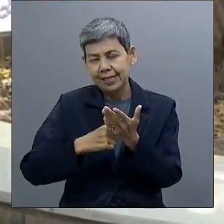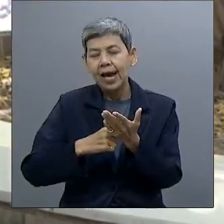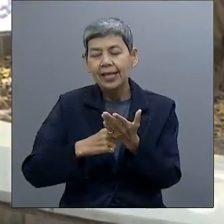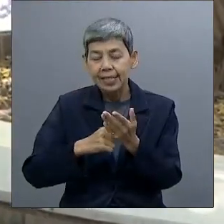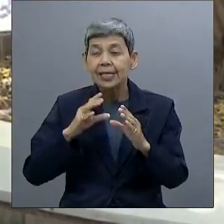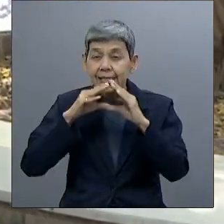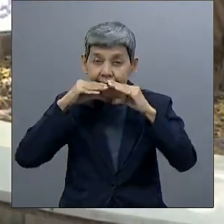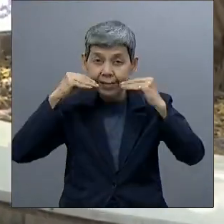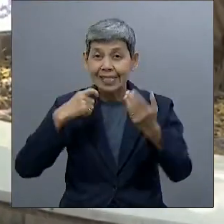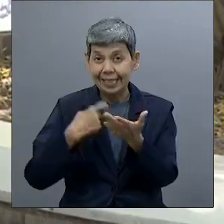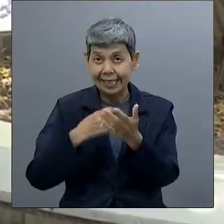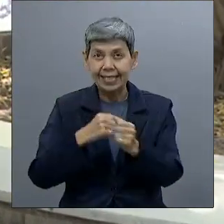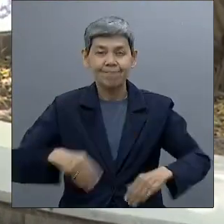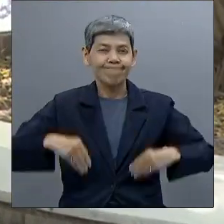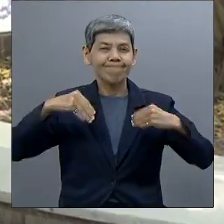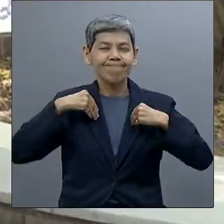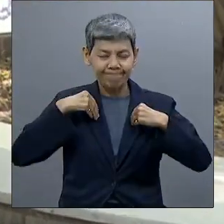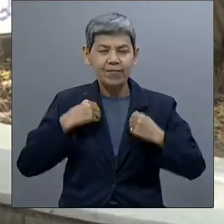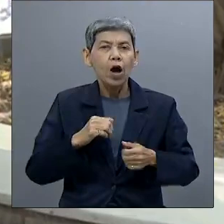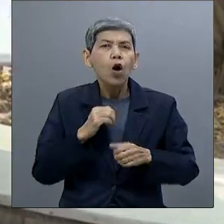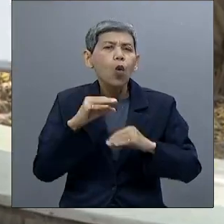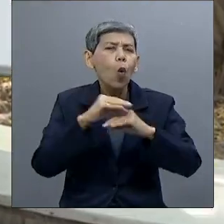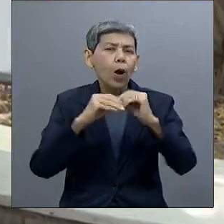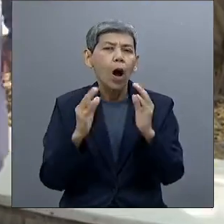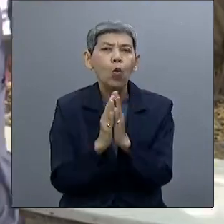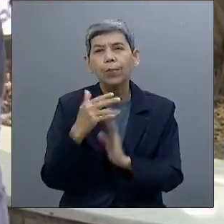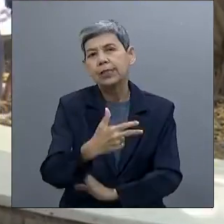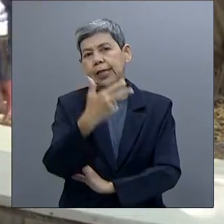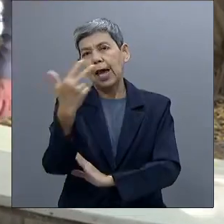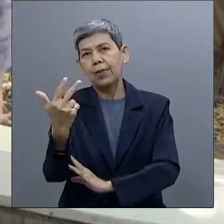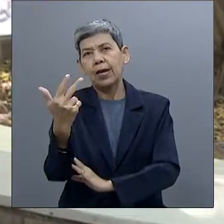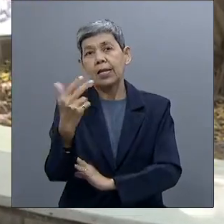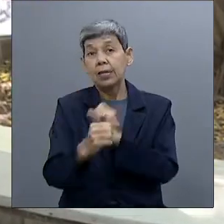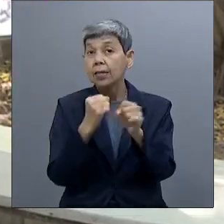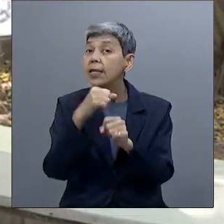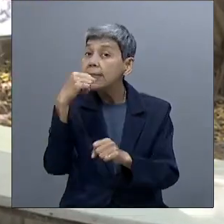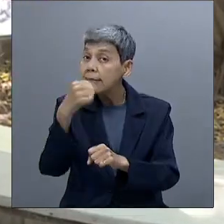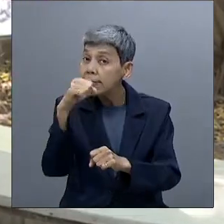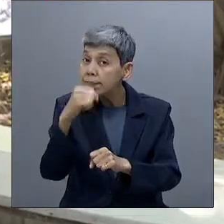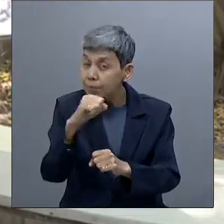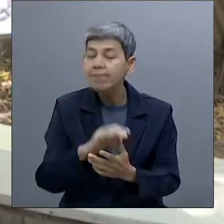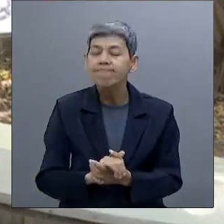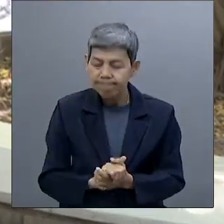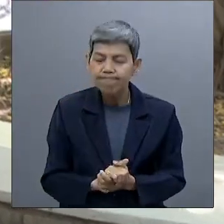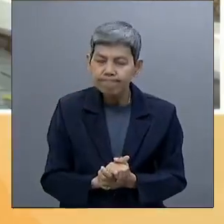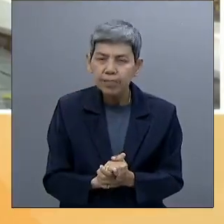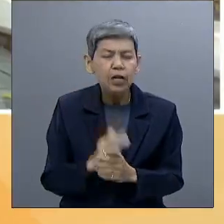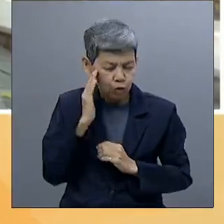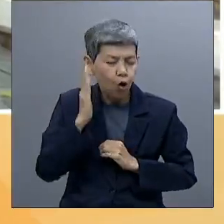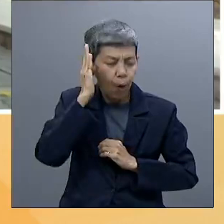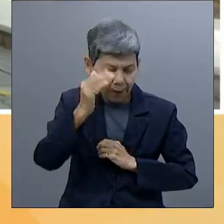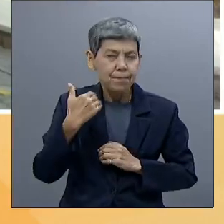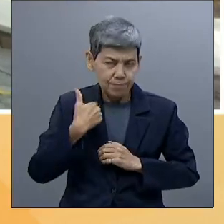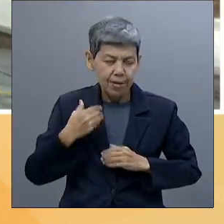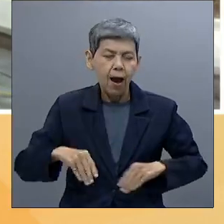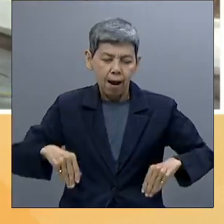เครือข่ายมอบผ้าห่มแบบนี้ร่วมโครงการกับไทย PBS 10ปีแล้วค่ะแล้วก็สัญญาด้วยนะคะว่าครั้งต่อไปก็จะมี